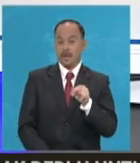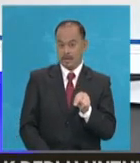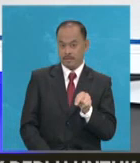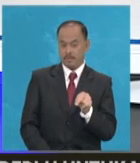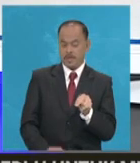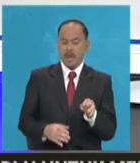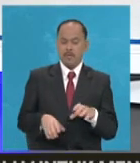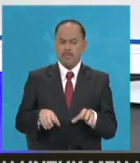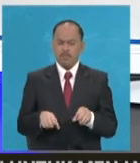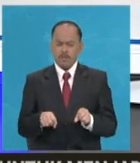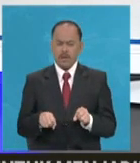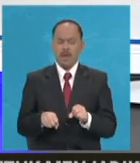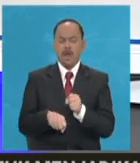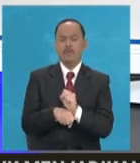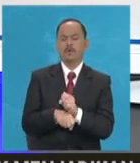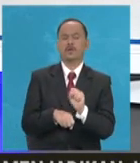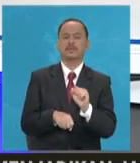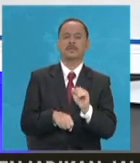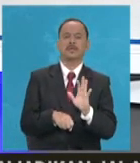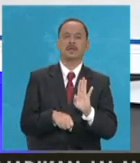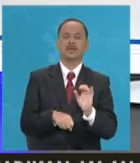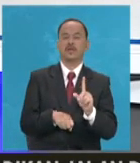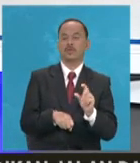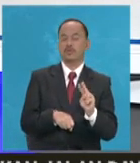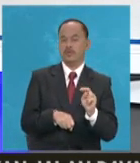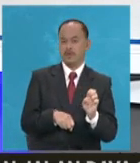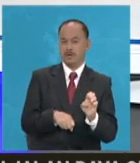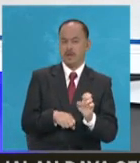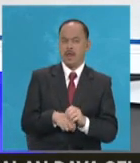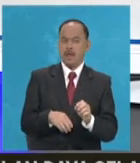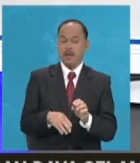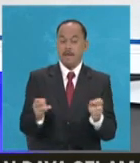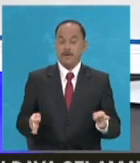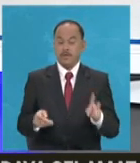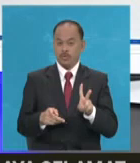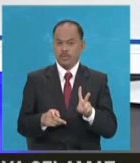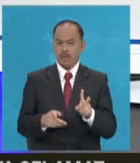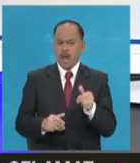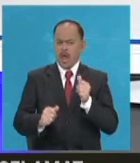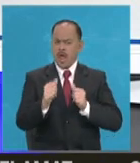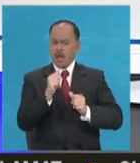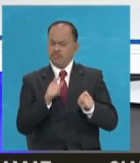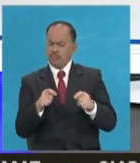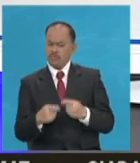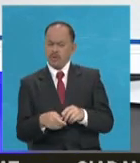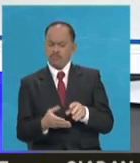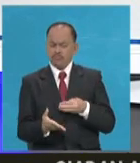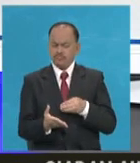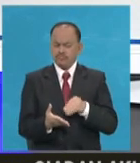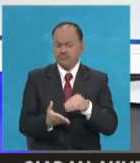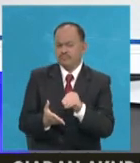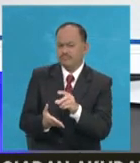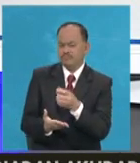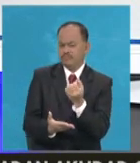menjalankan operasi Saigon fase 2 di beberapa buah tempat yang aktif menjalankan aktivitas penjualan dana